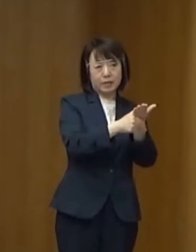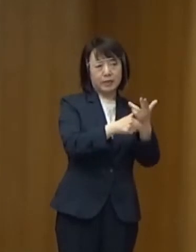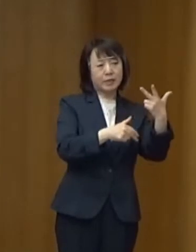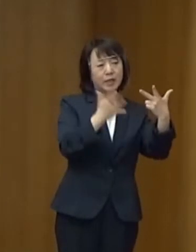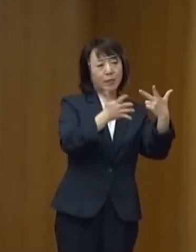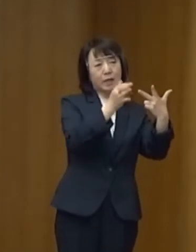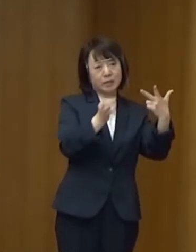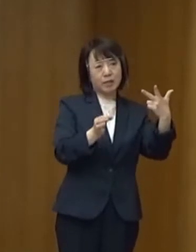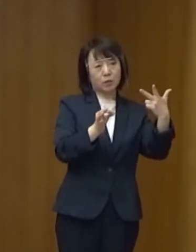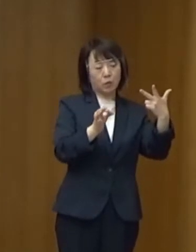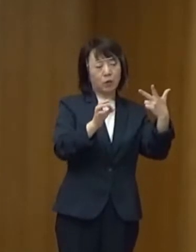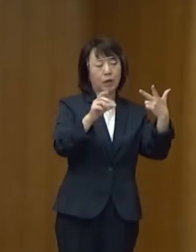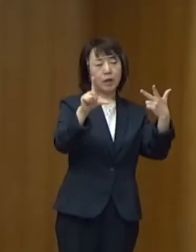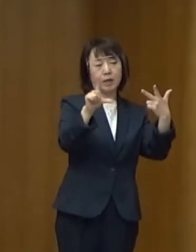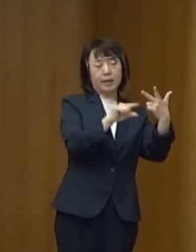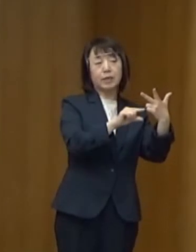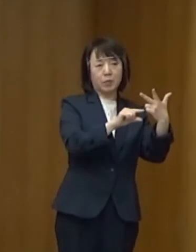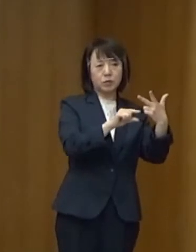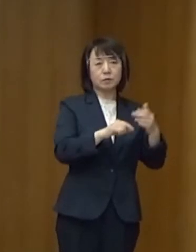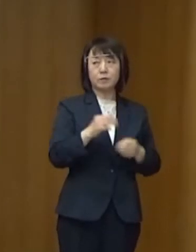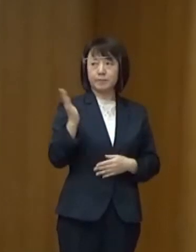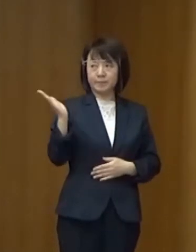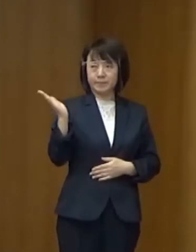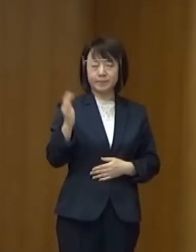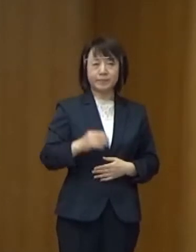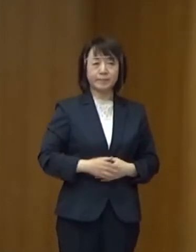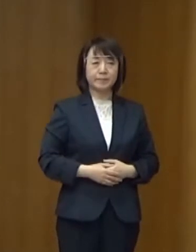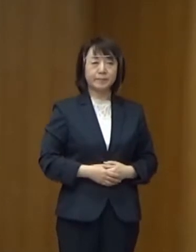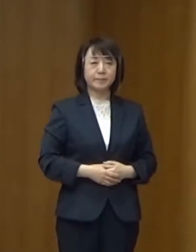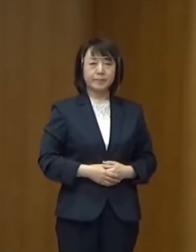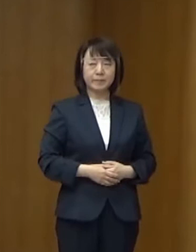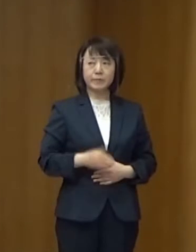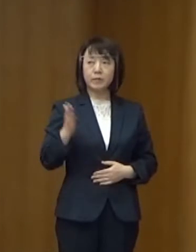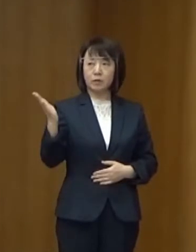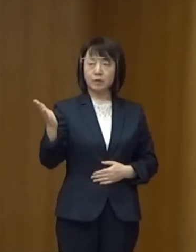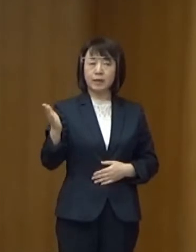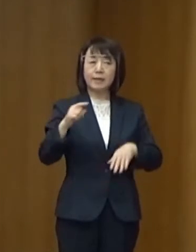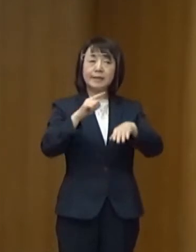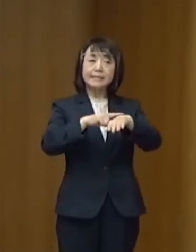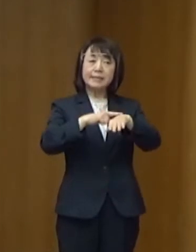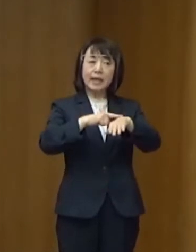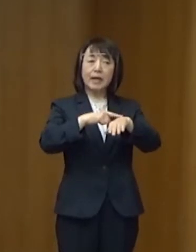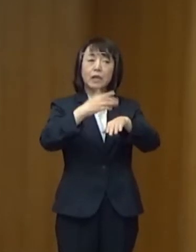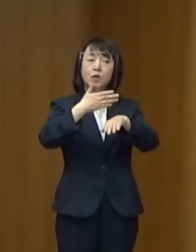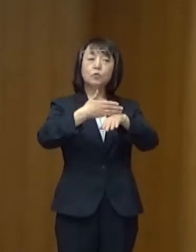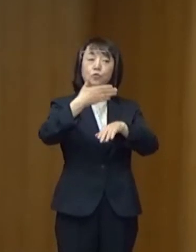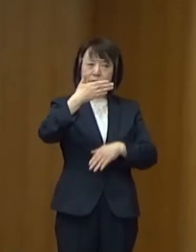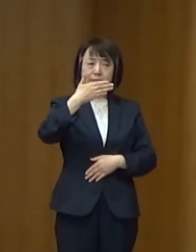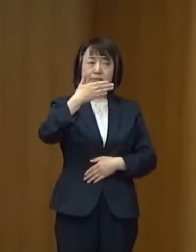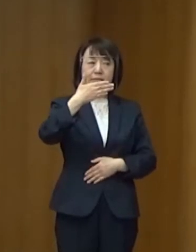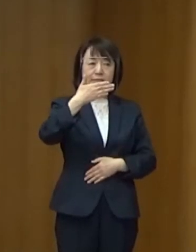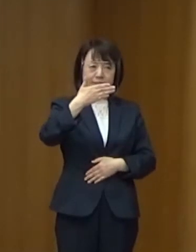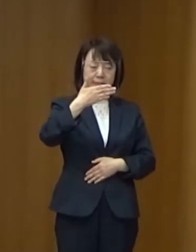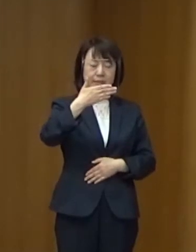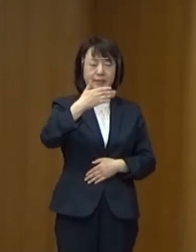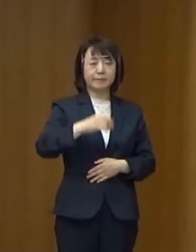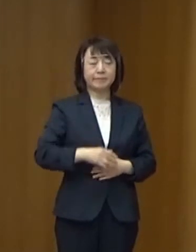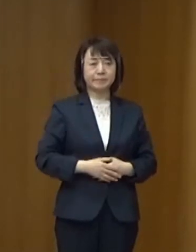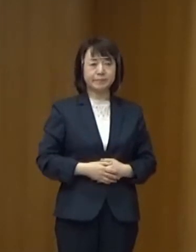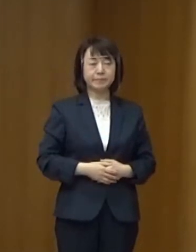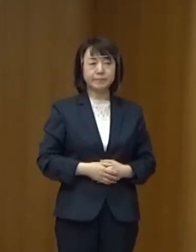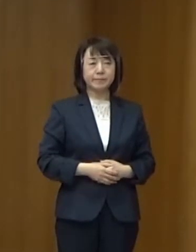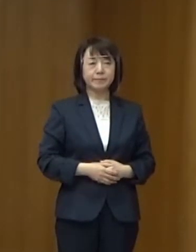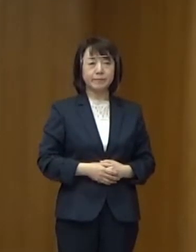7% の減少ということになっています。まあ、こちらですね。でこちらの9時の、時間になっています